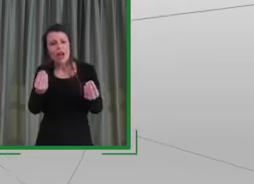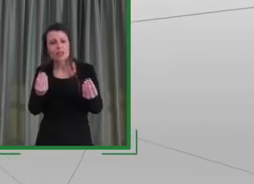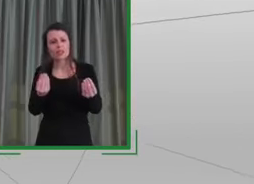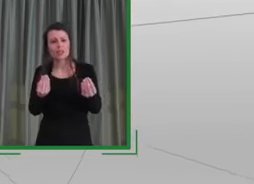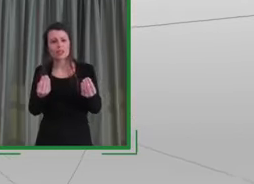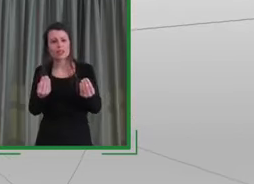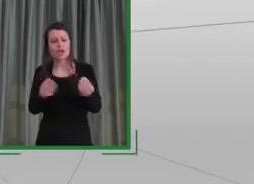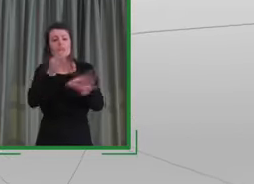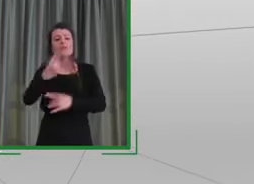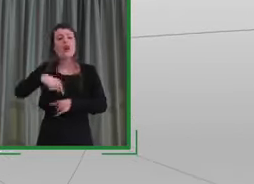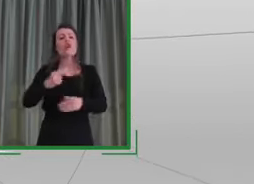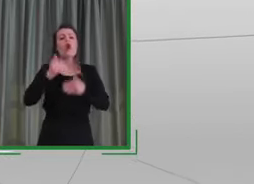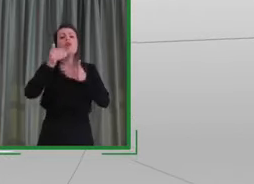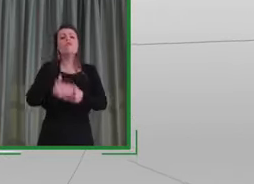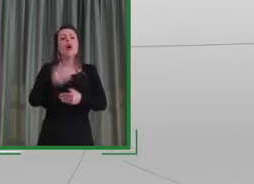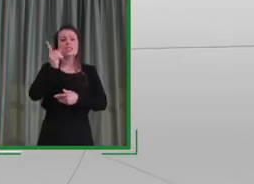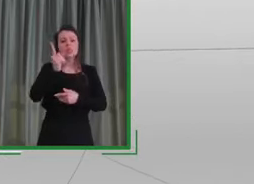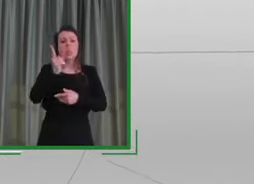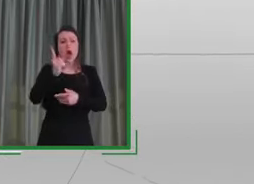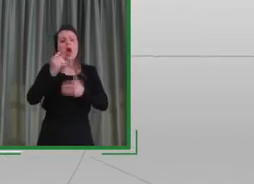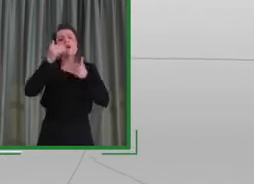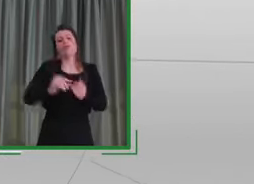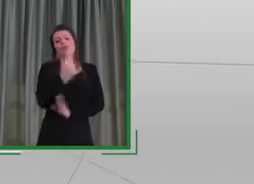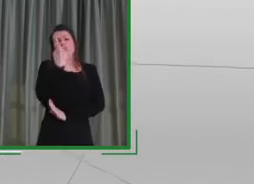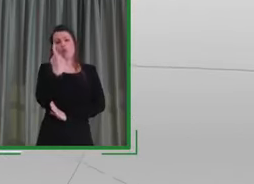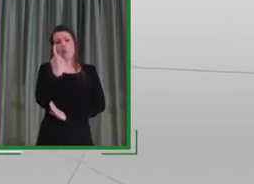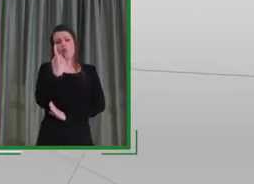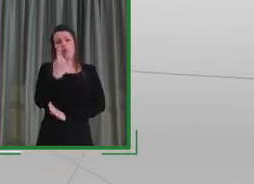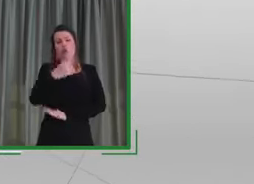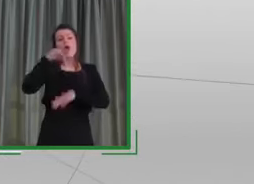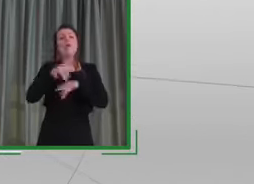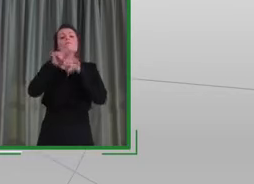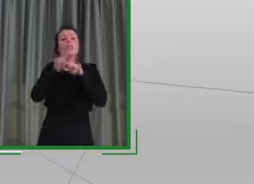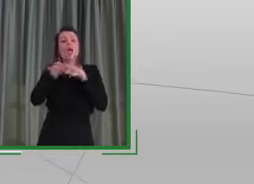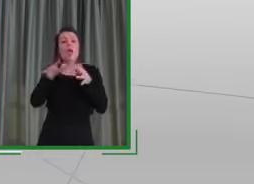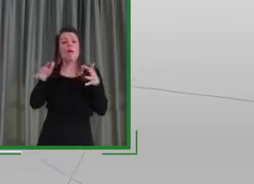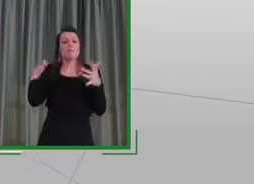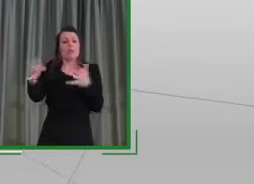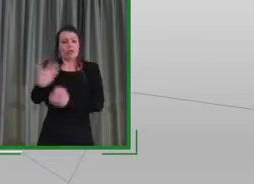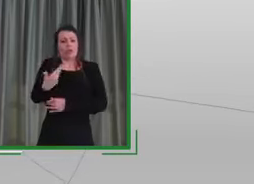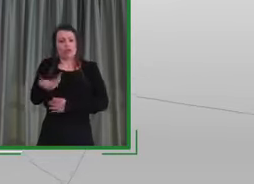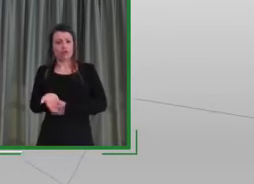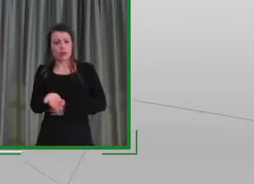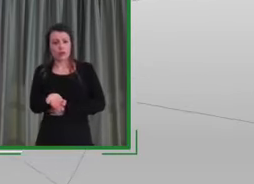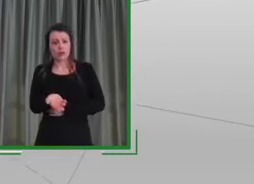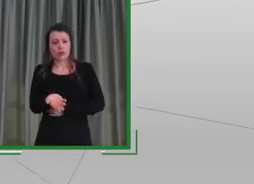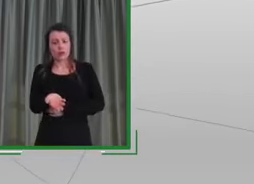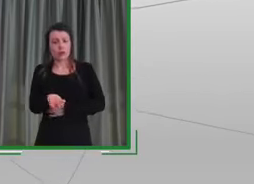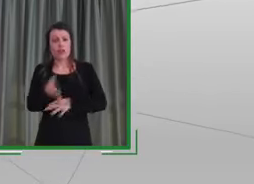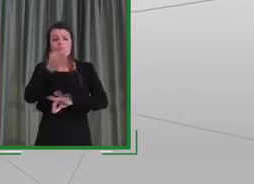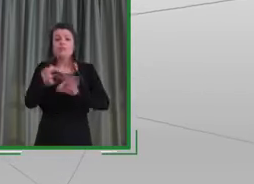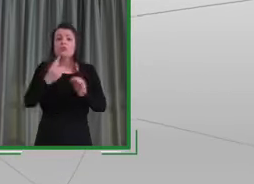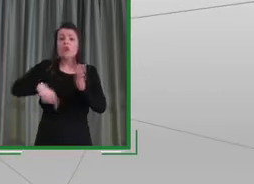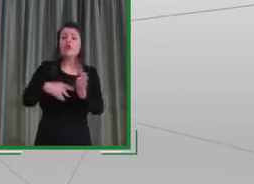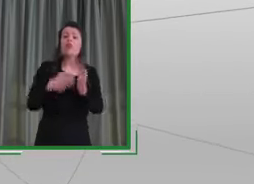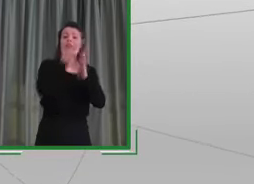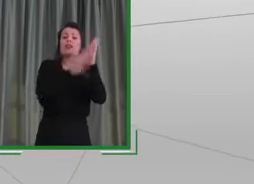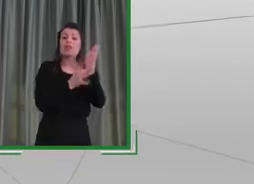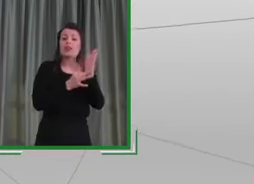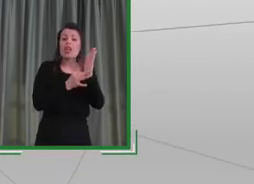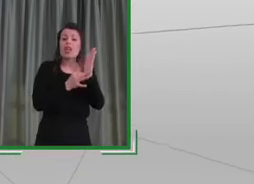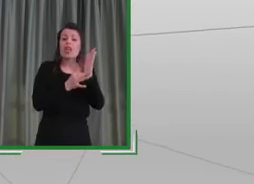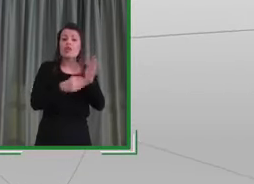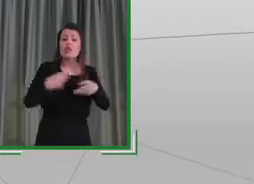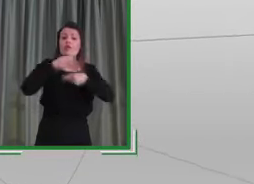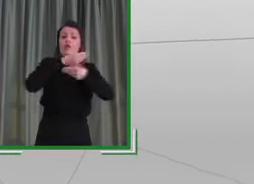è più rispettiamo le regole che abbiamo dato e di cui siamo certi perché in tutto il mondo